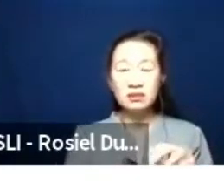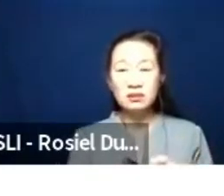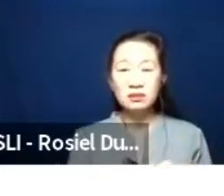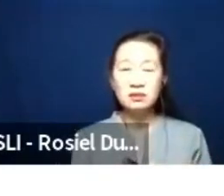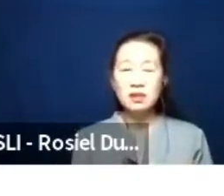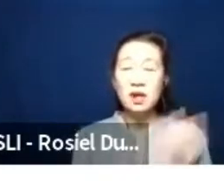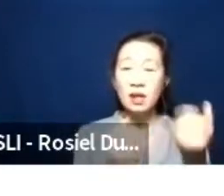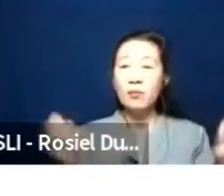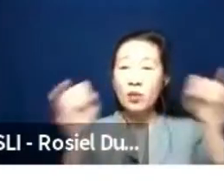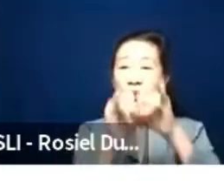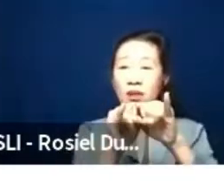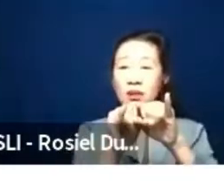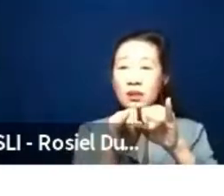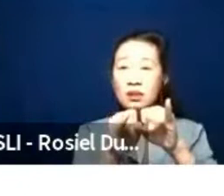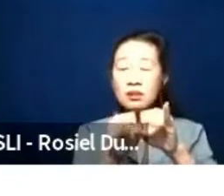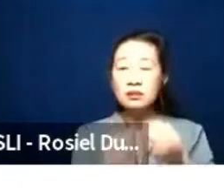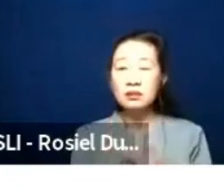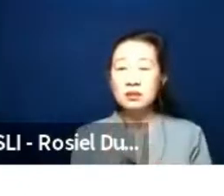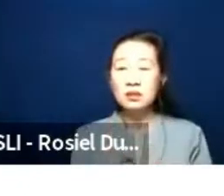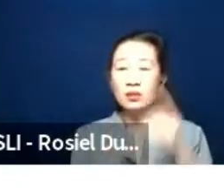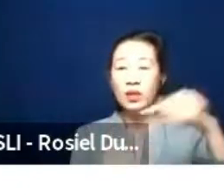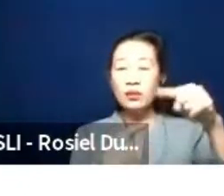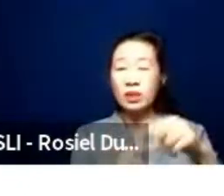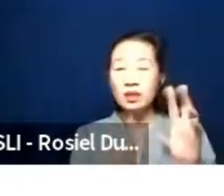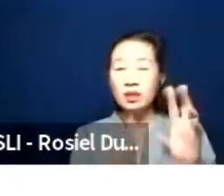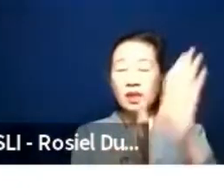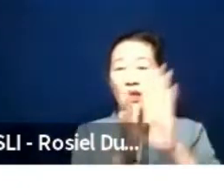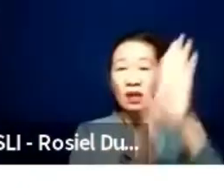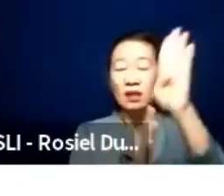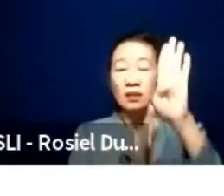ang importante po, no, when we develop